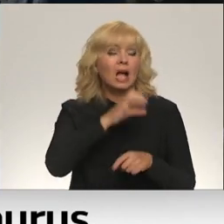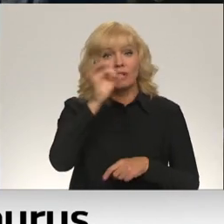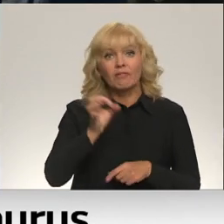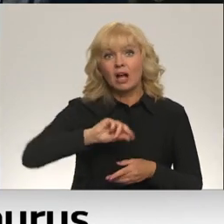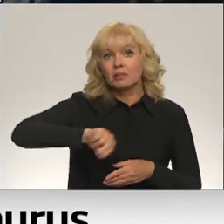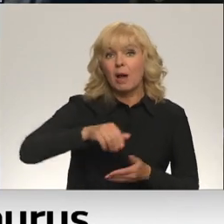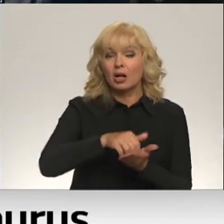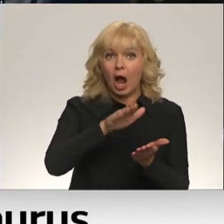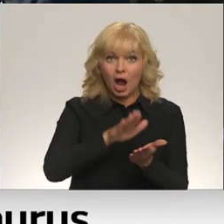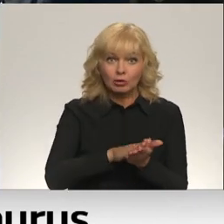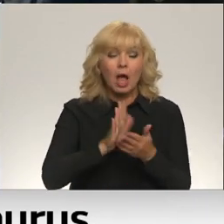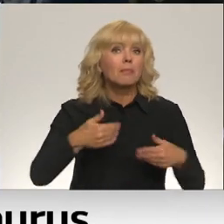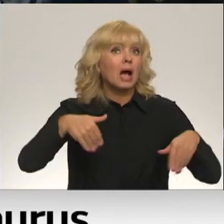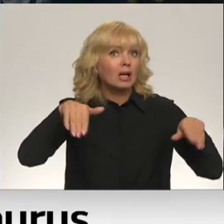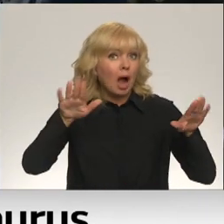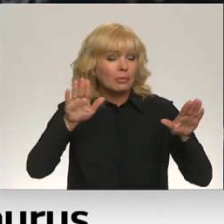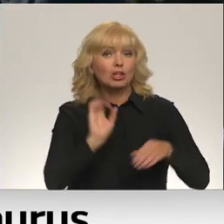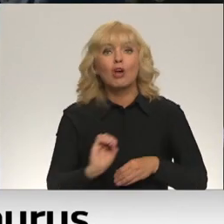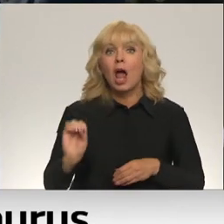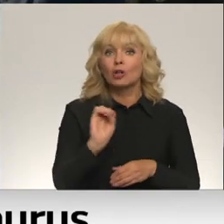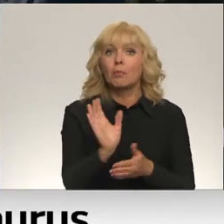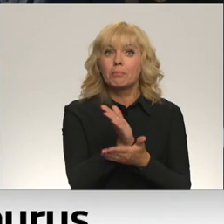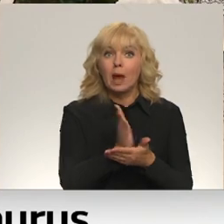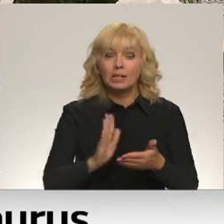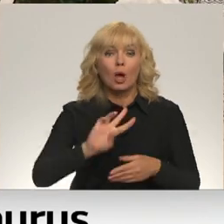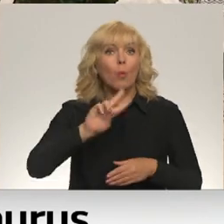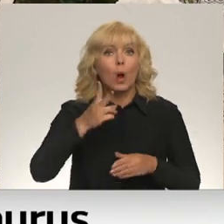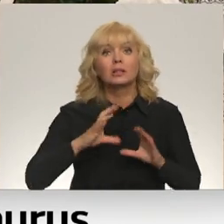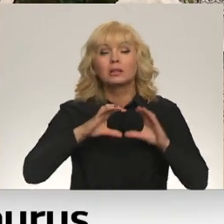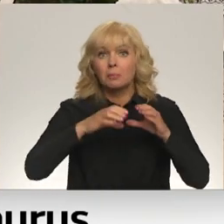parakstīja aktu par kapitulēšanu un Eiropā beidzās otrais pasaules karš.